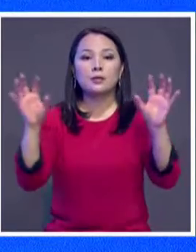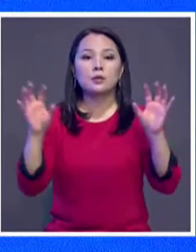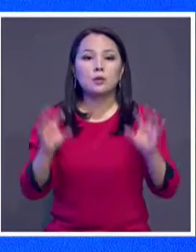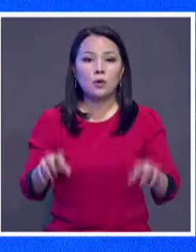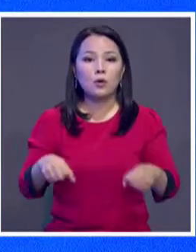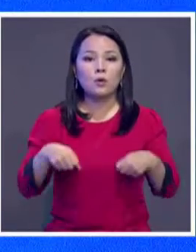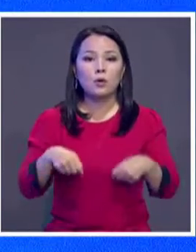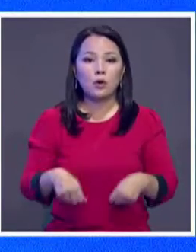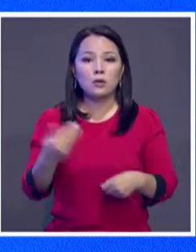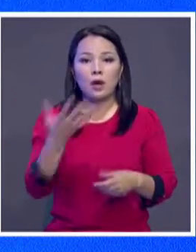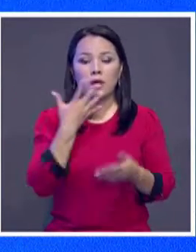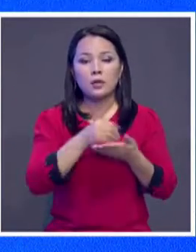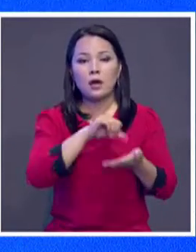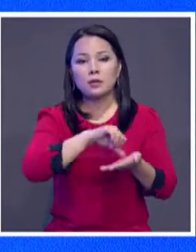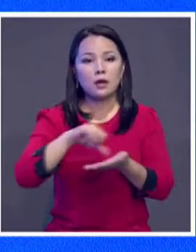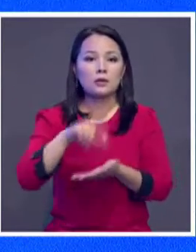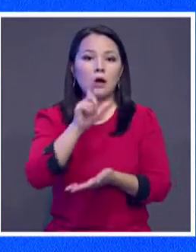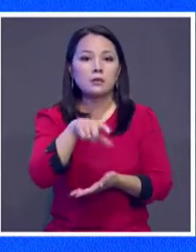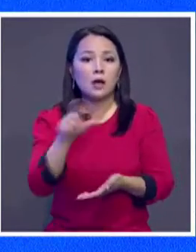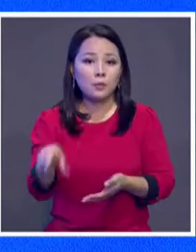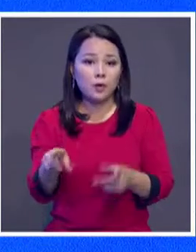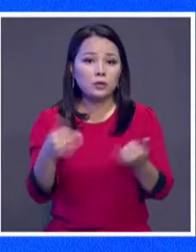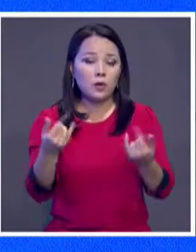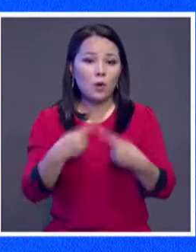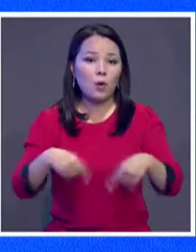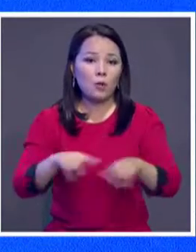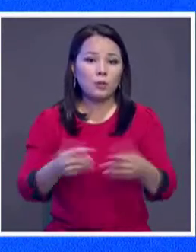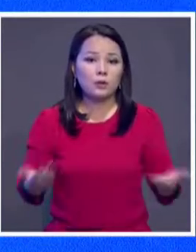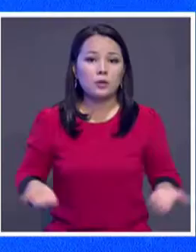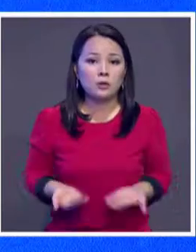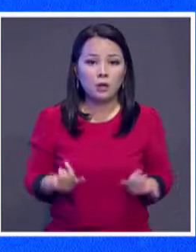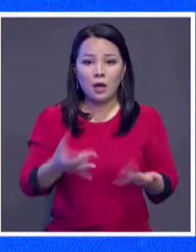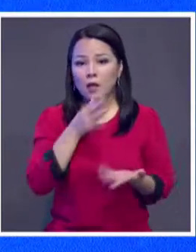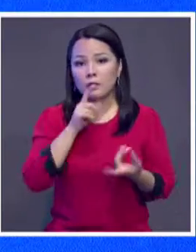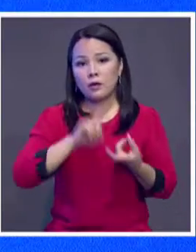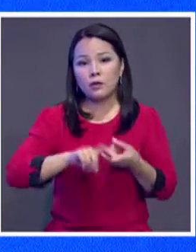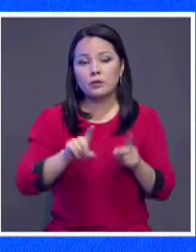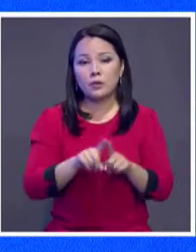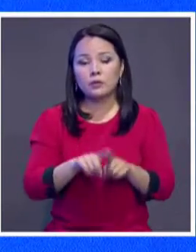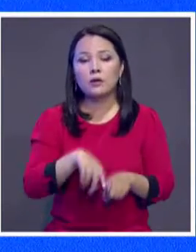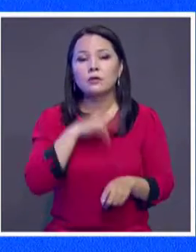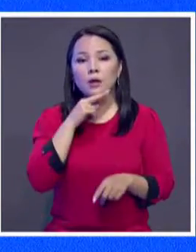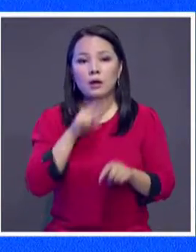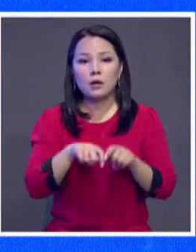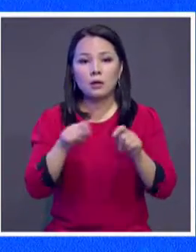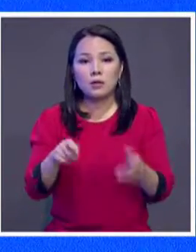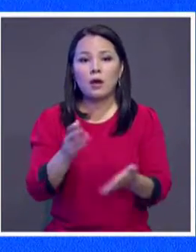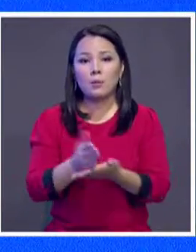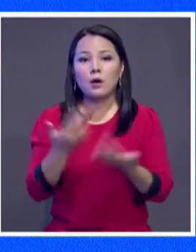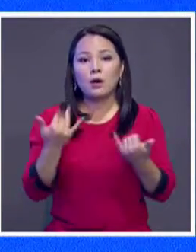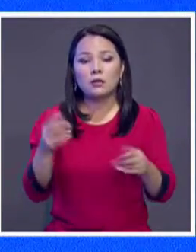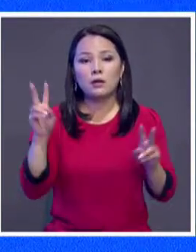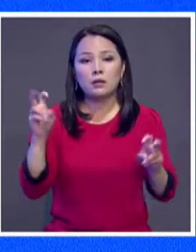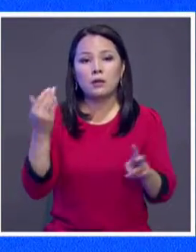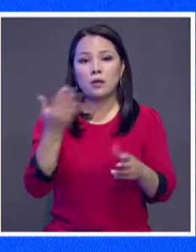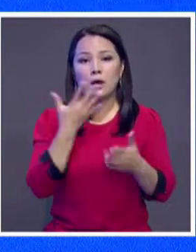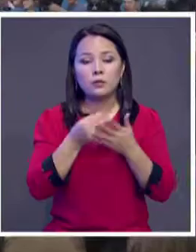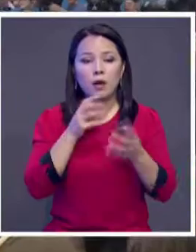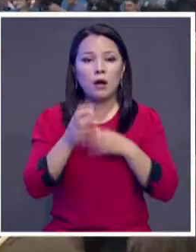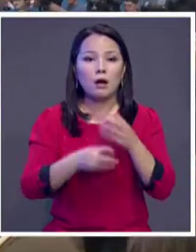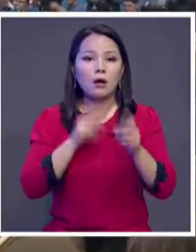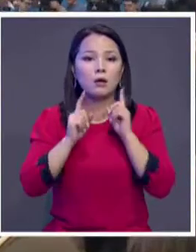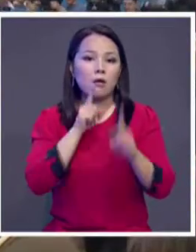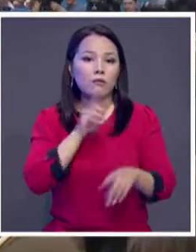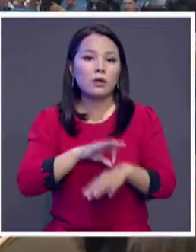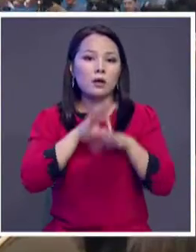Конституция құқық үстемдігінің азаматтық қоғамның және қазіргі заманға мемлекеттің құндылықтарын іске асыру. Дәл осындай тақырыптар арқау еткен